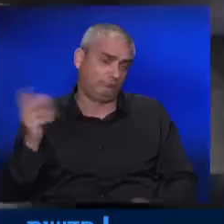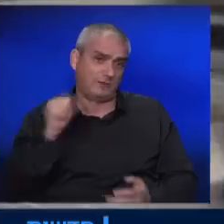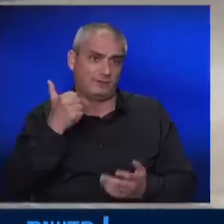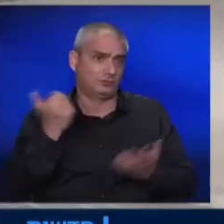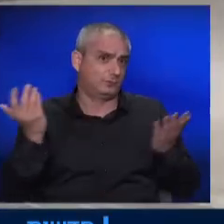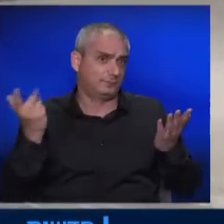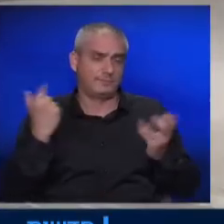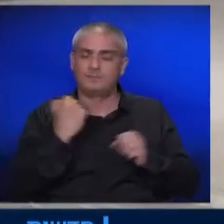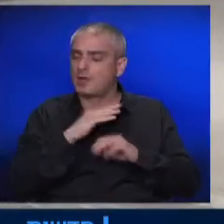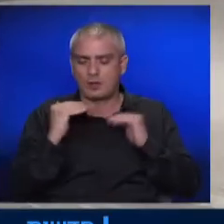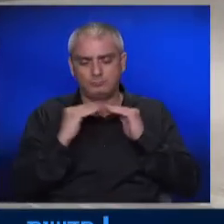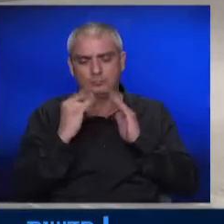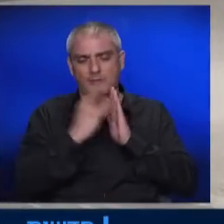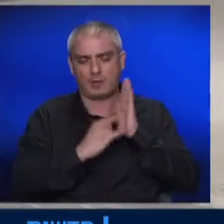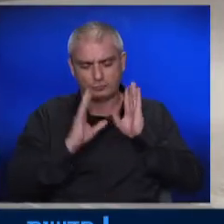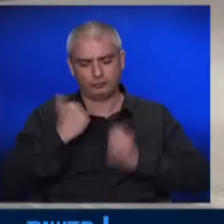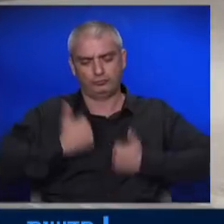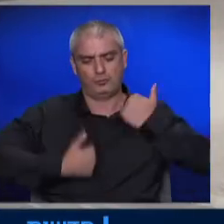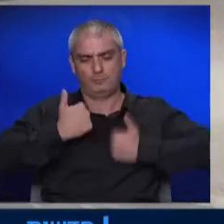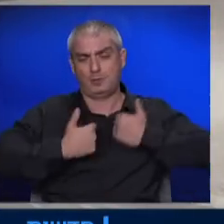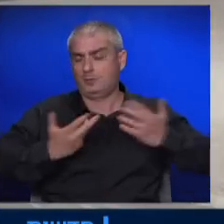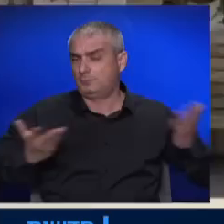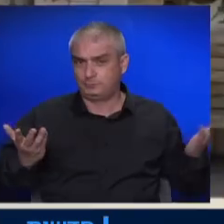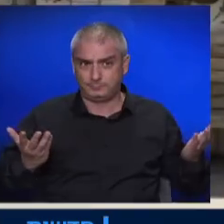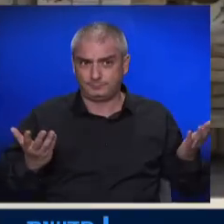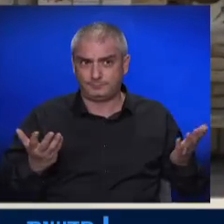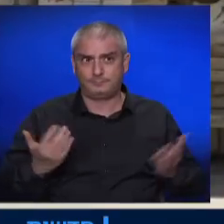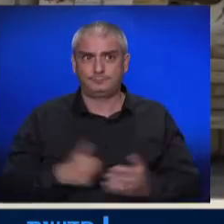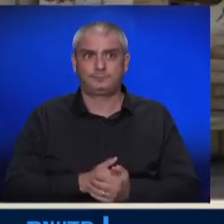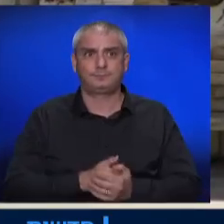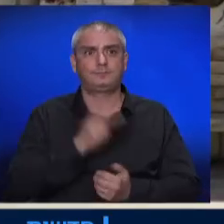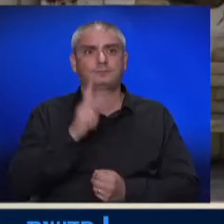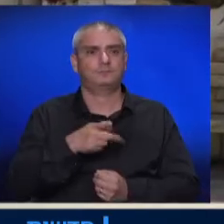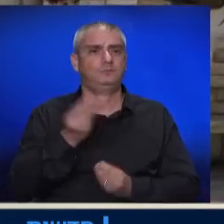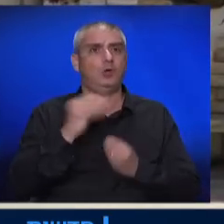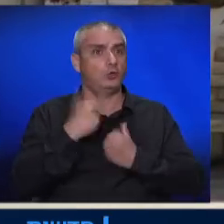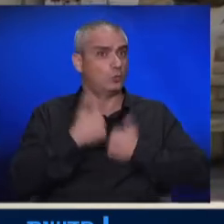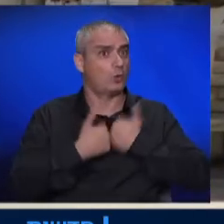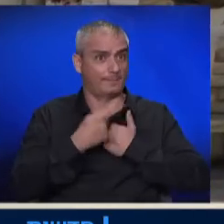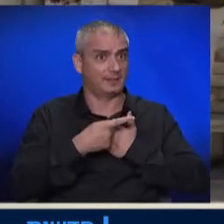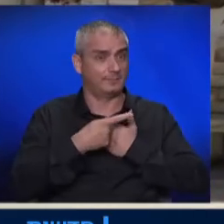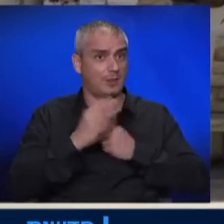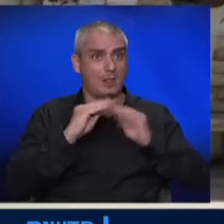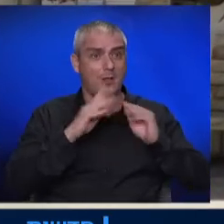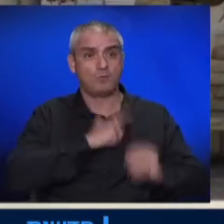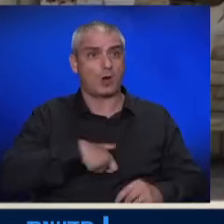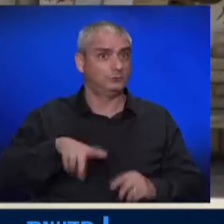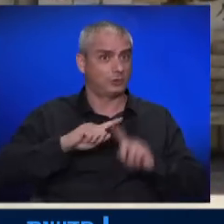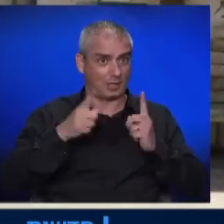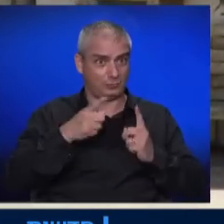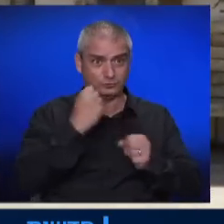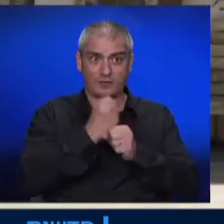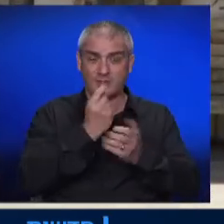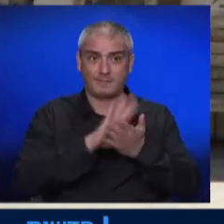הדברים מתבצעים כחוק, יש מכרזים. יש עוד מועמדים למועצות אחרות שעברת בשבילם בחינם,